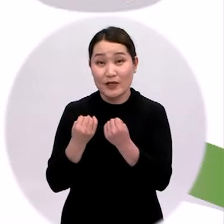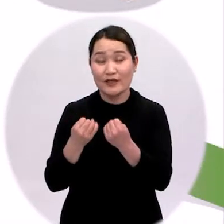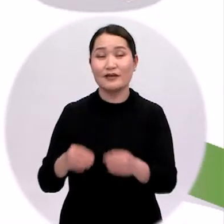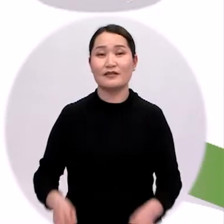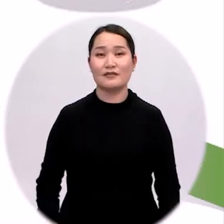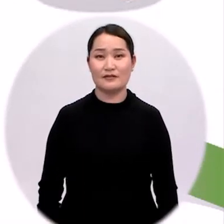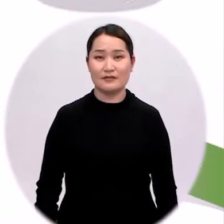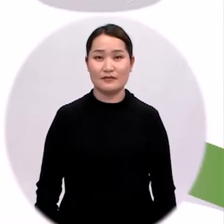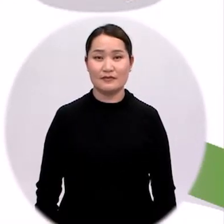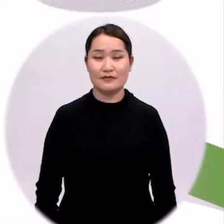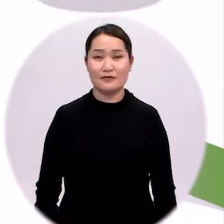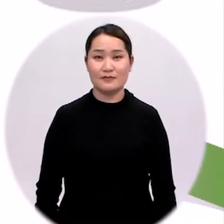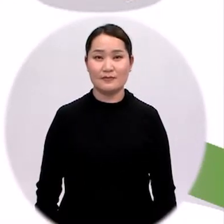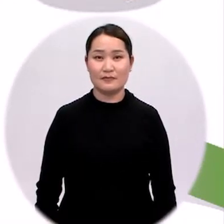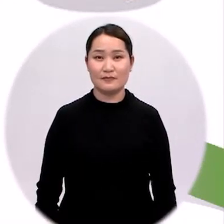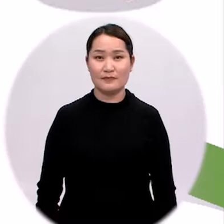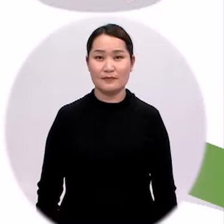хараарай.